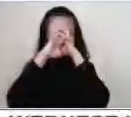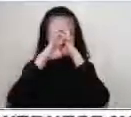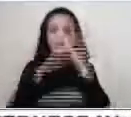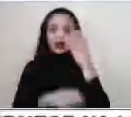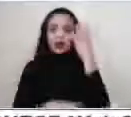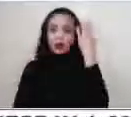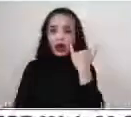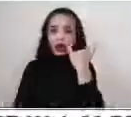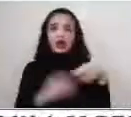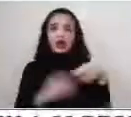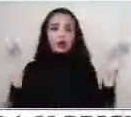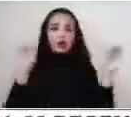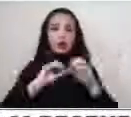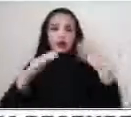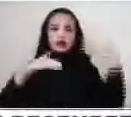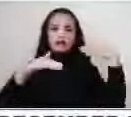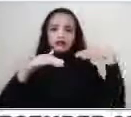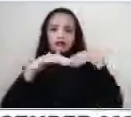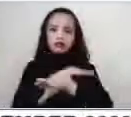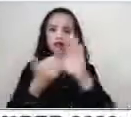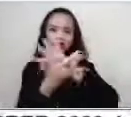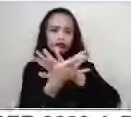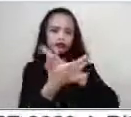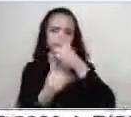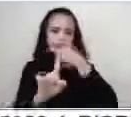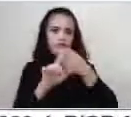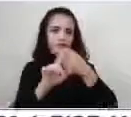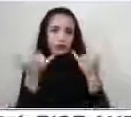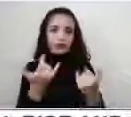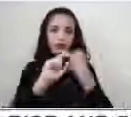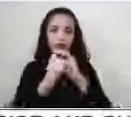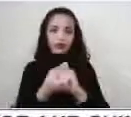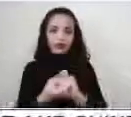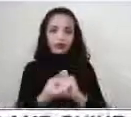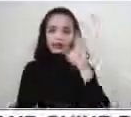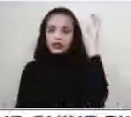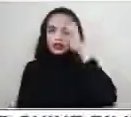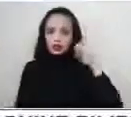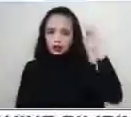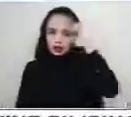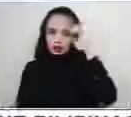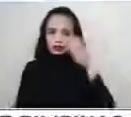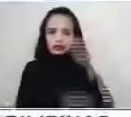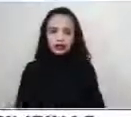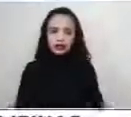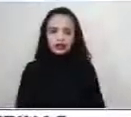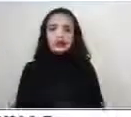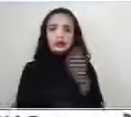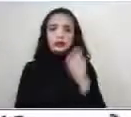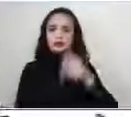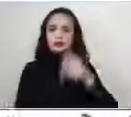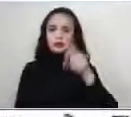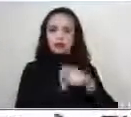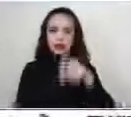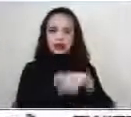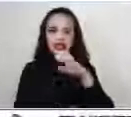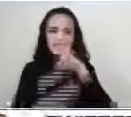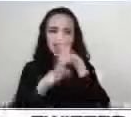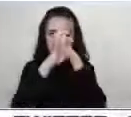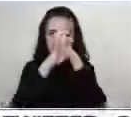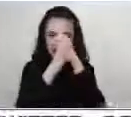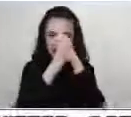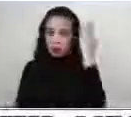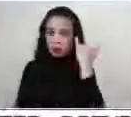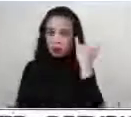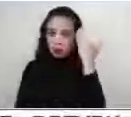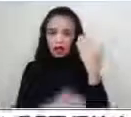Kingdom ang nadiskubre sa Denmark at Netherlands. Pero natural lang naman daw na mag-mutate ang virus. Bagamat iniulat ng UK na mas madaling maipasa ang